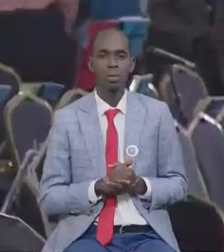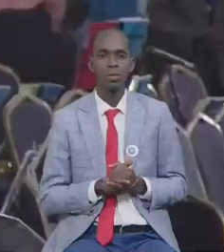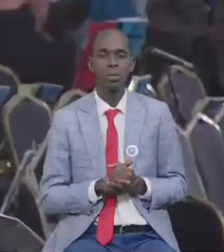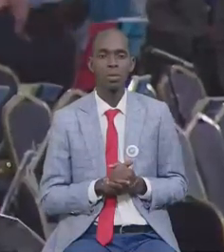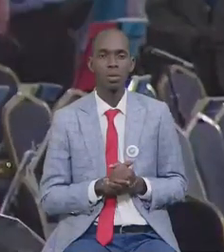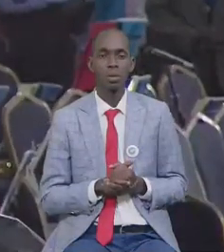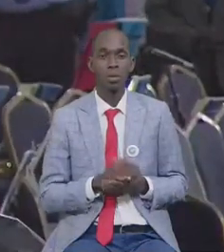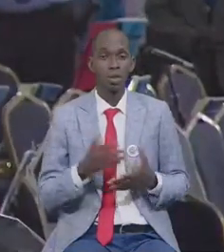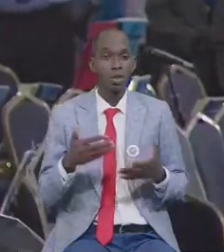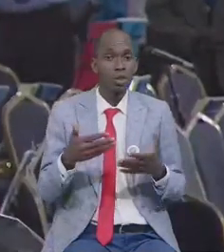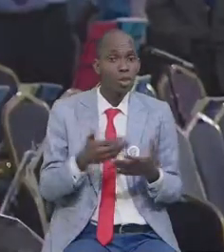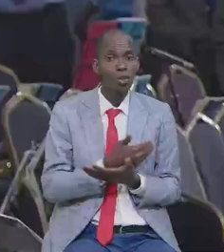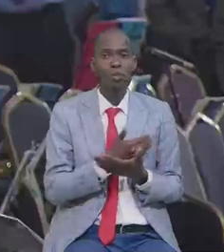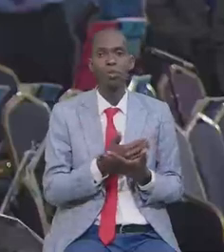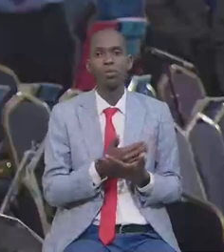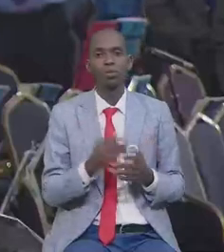Nouveau chant.